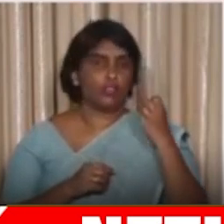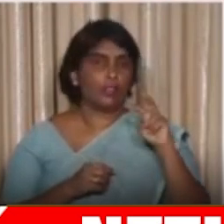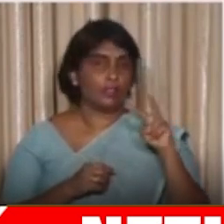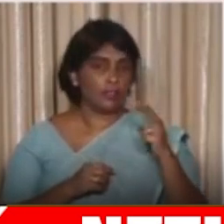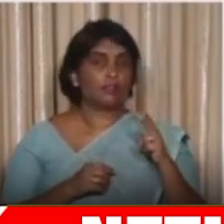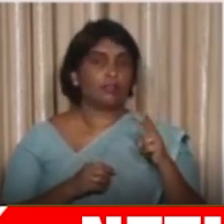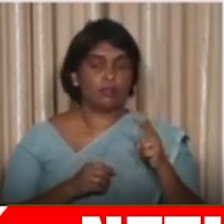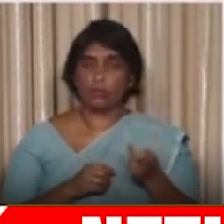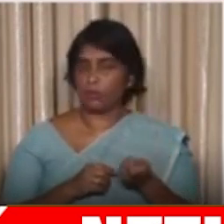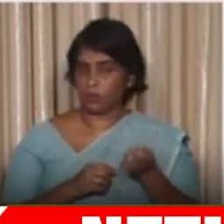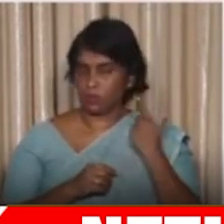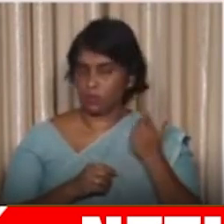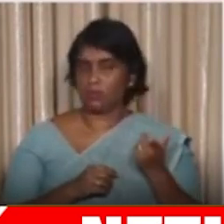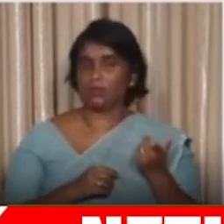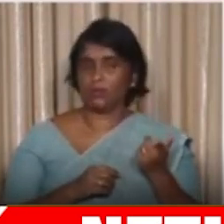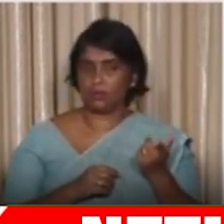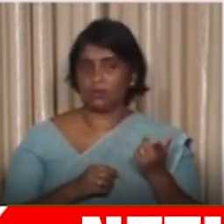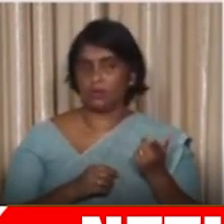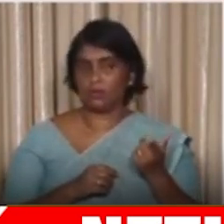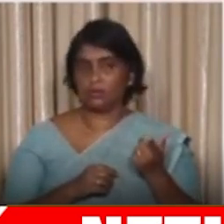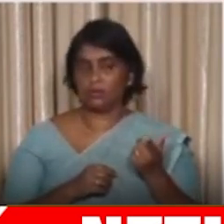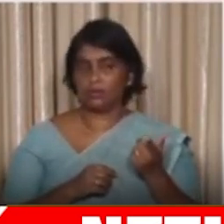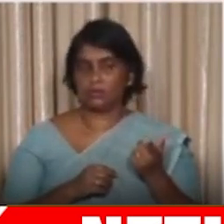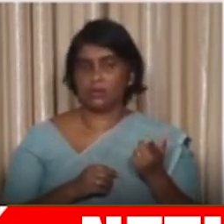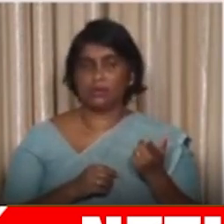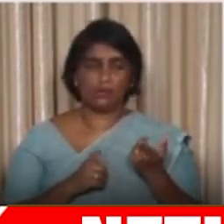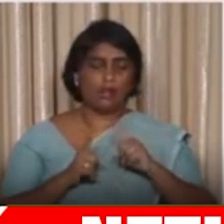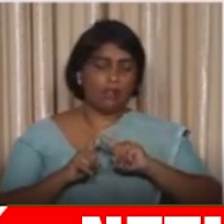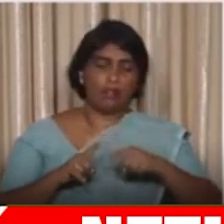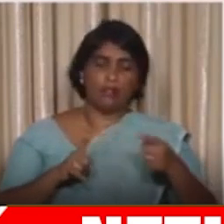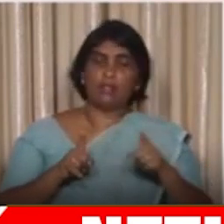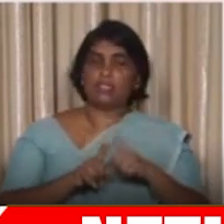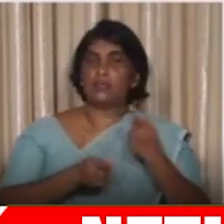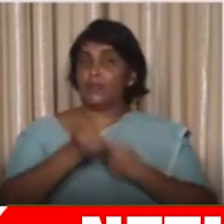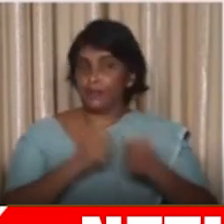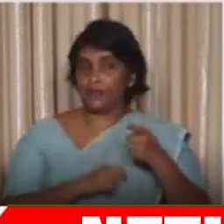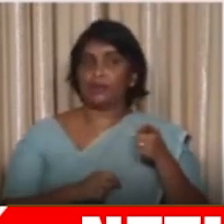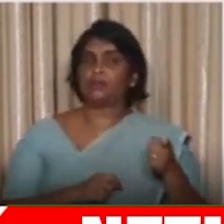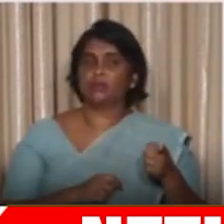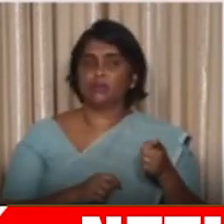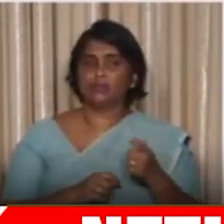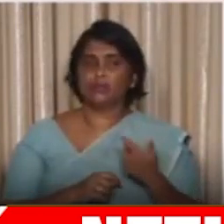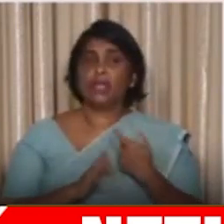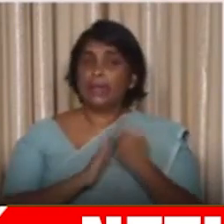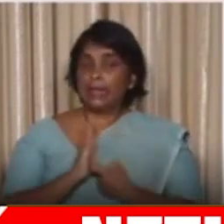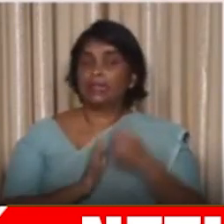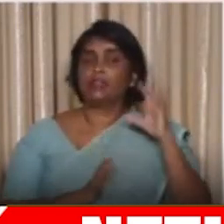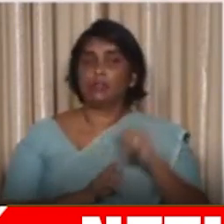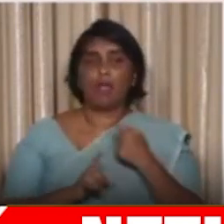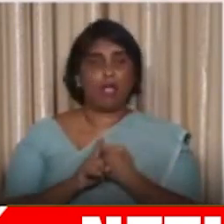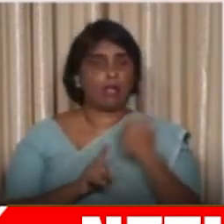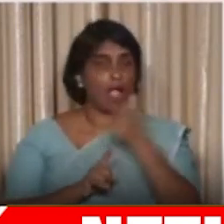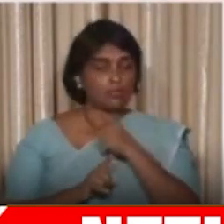3200ක් කියන්නේ ලොකු ගාණක්. ඒ අමතර වෙනස් විදියට විකුණනේවට ඒවා නීති ගේන්න ඕන. කසිප්